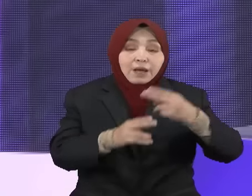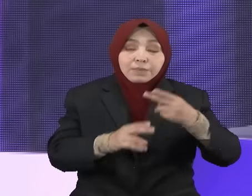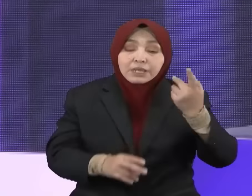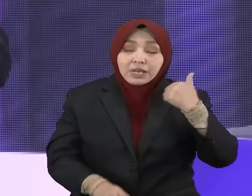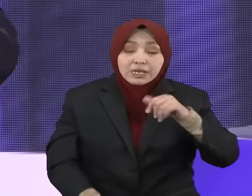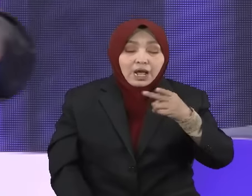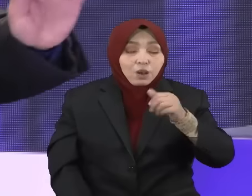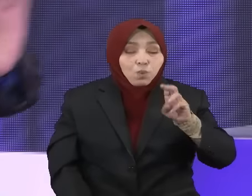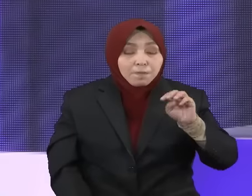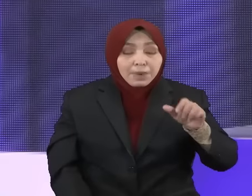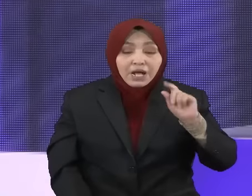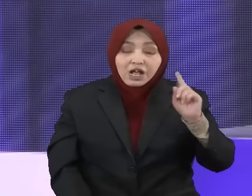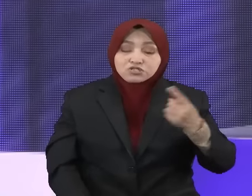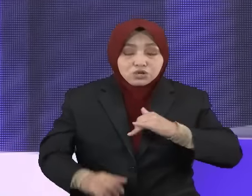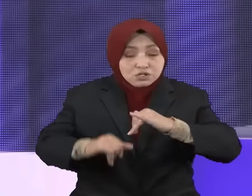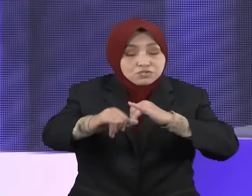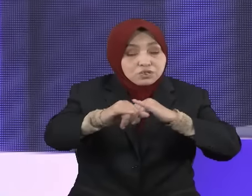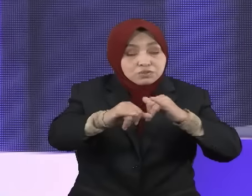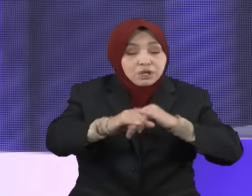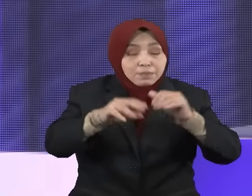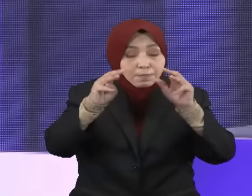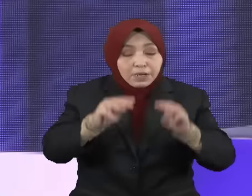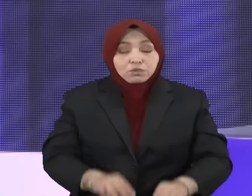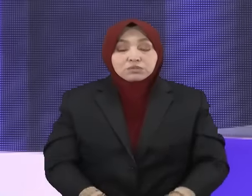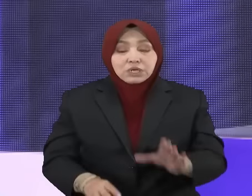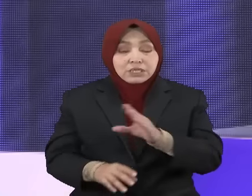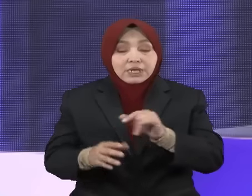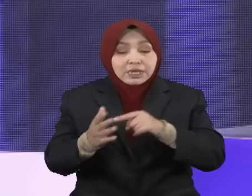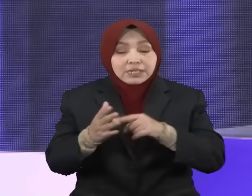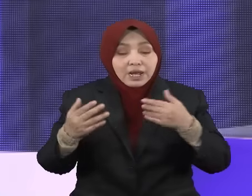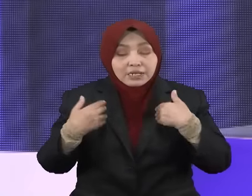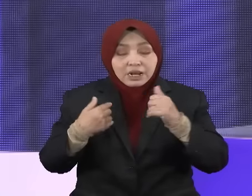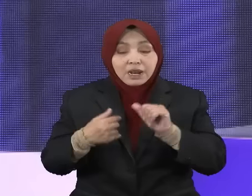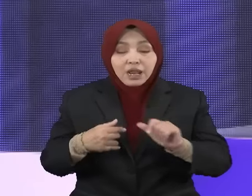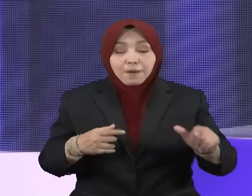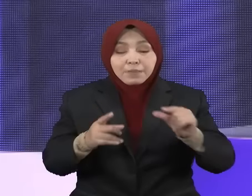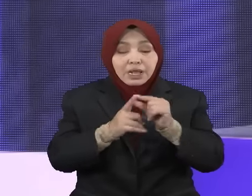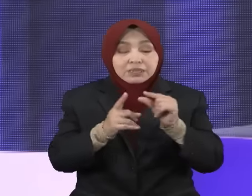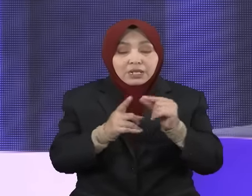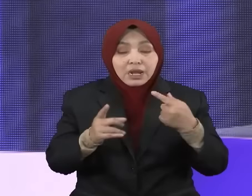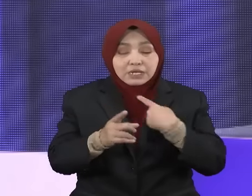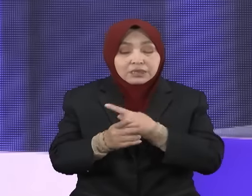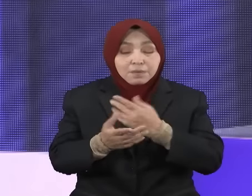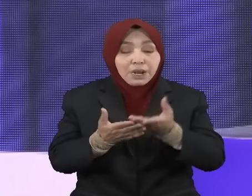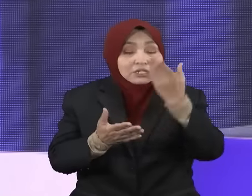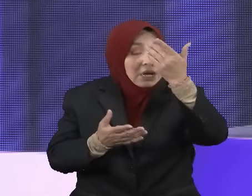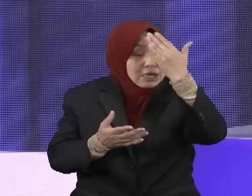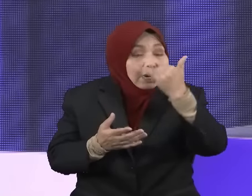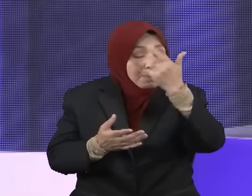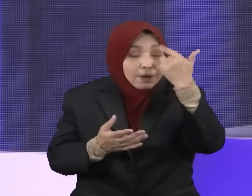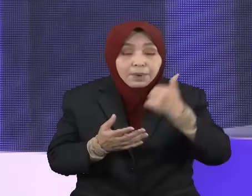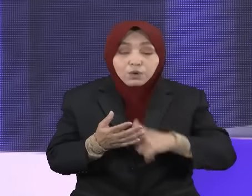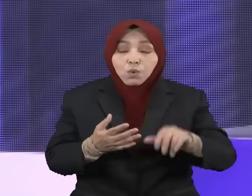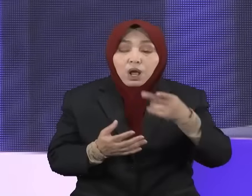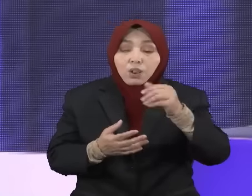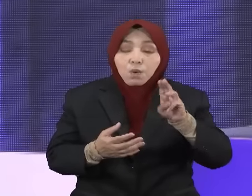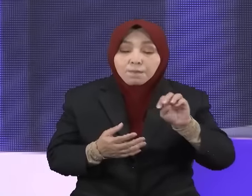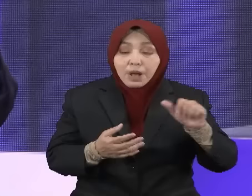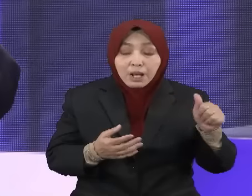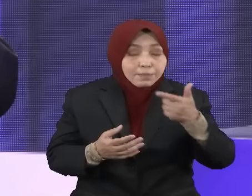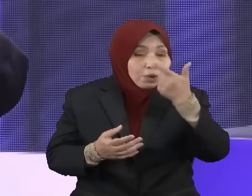haluma itu sekadar sesama manusia. Okay. Ya. Dan ini adalah kataan yang kita belajar. Kerana mengapa perlu haluma ini?